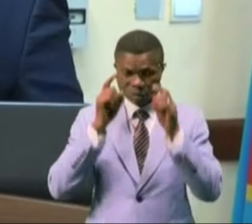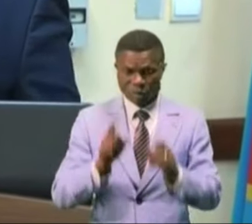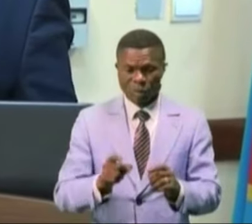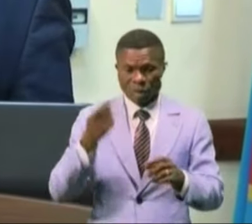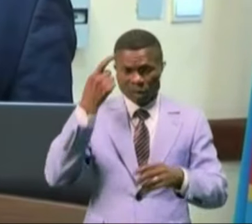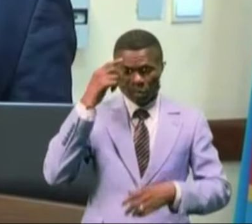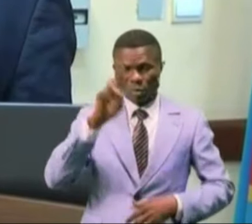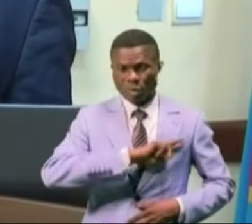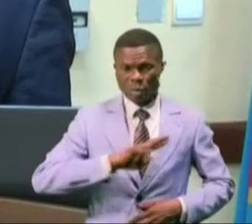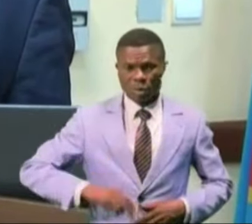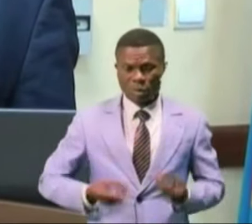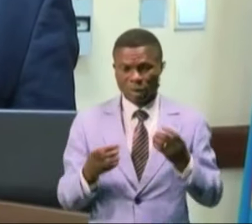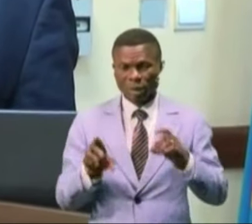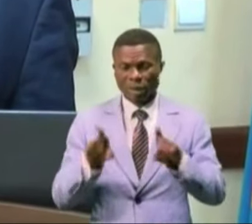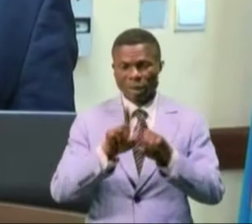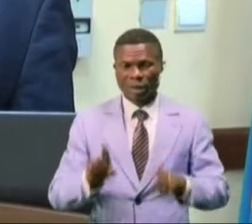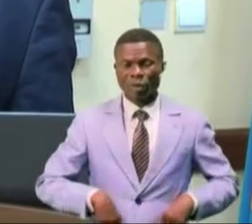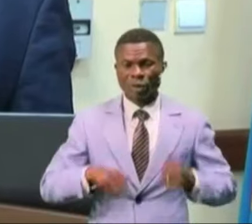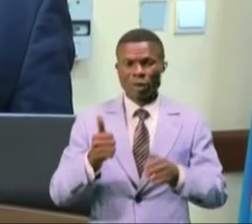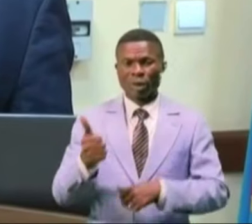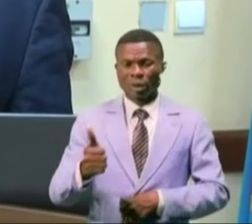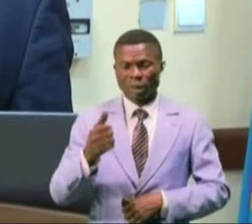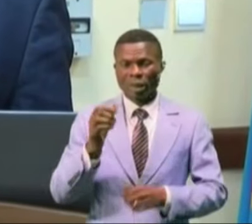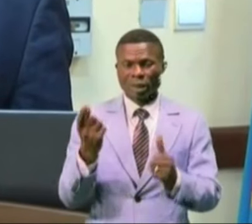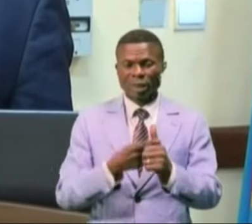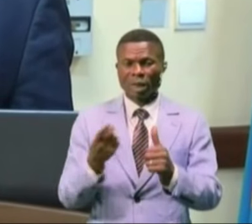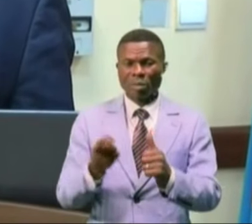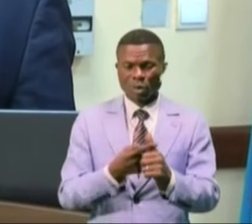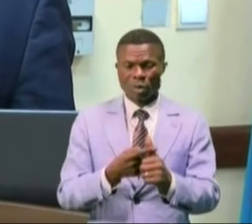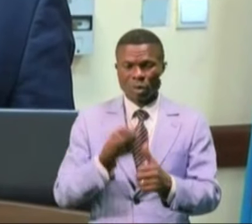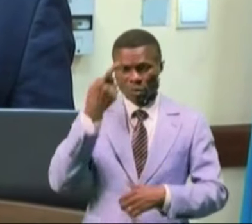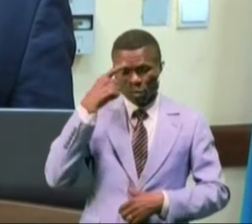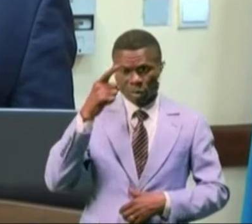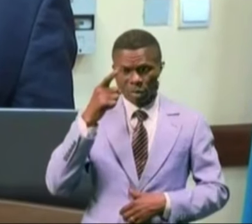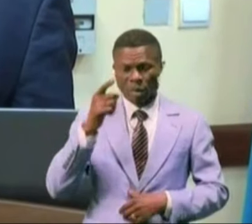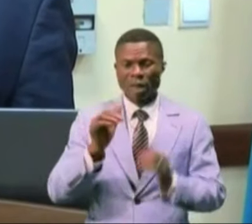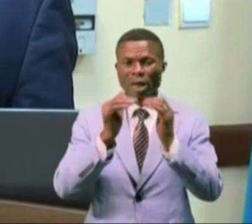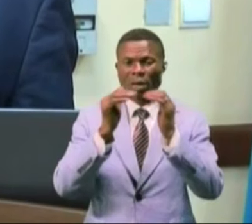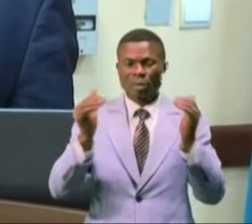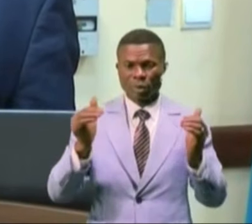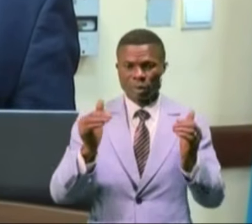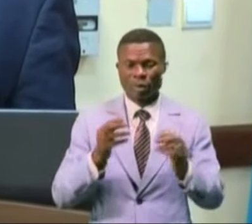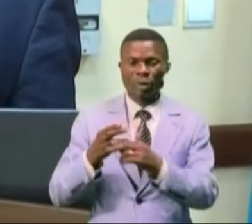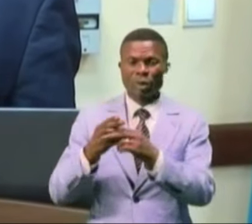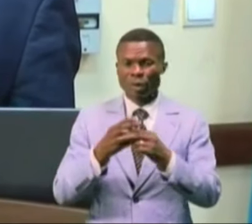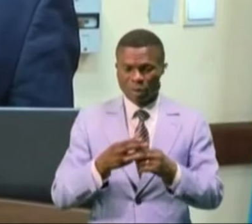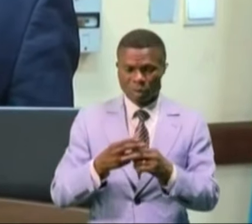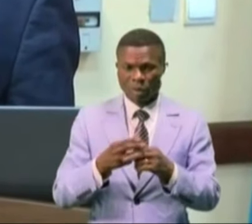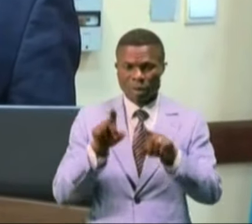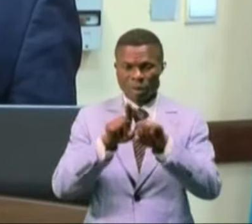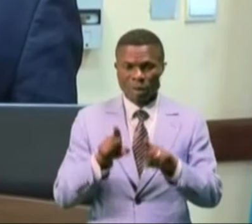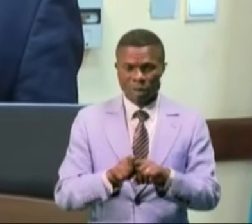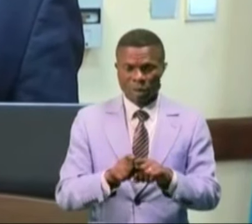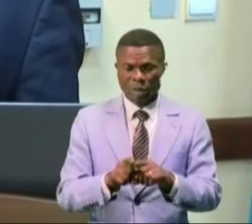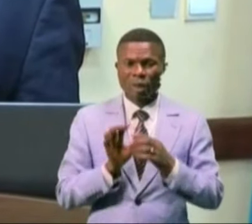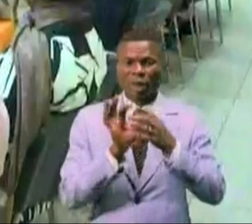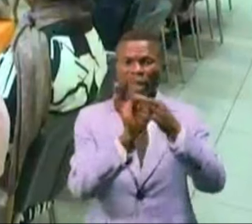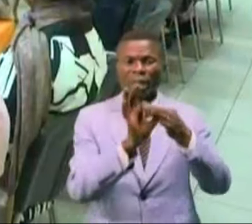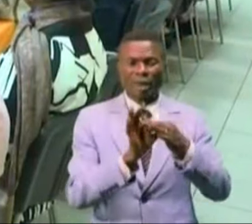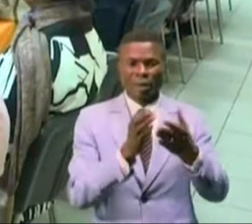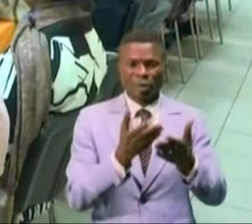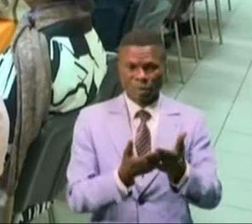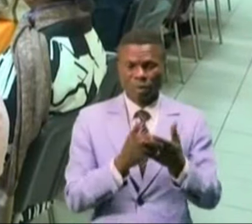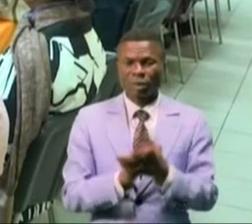RDC pour la région concernant notamment la paix la sécurité la coopération